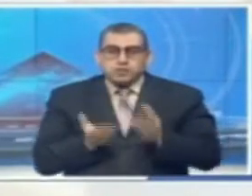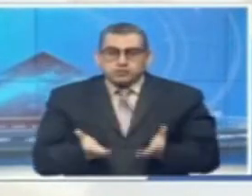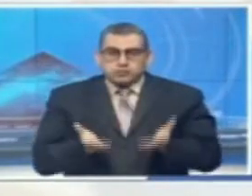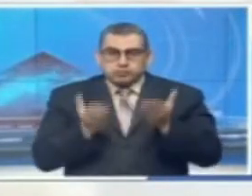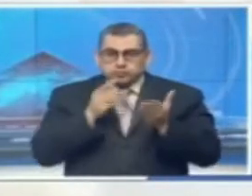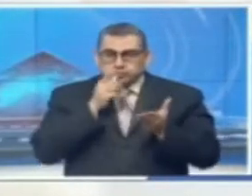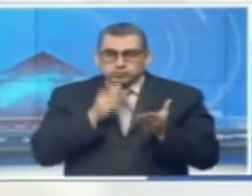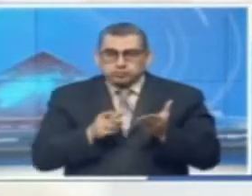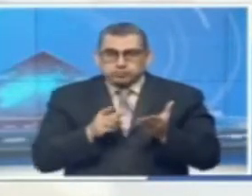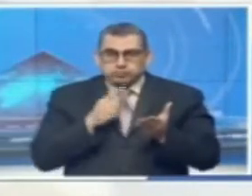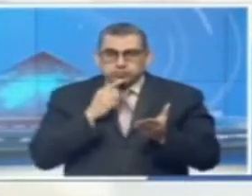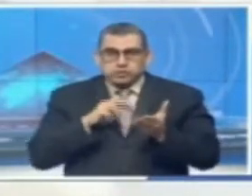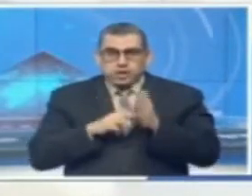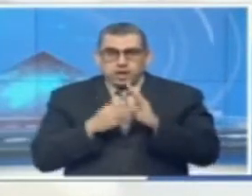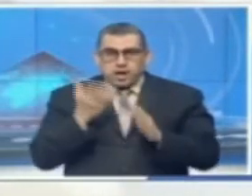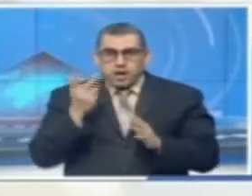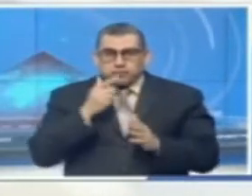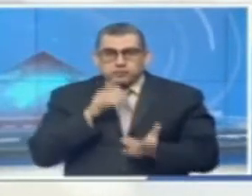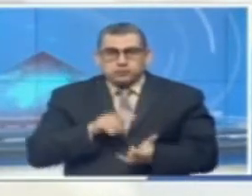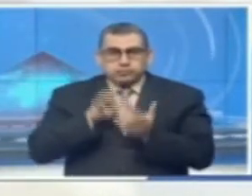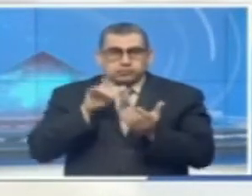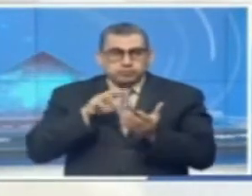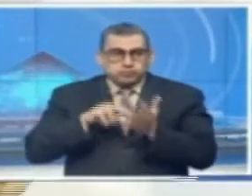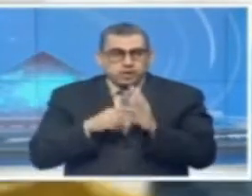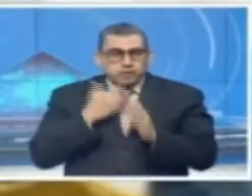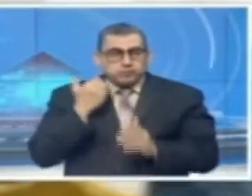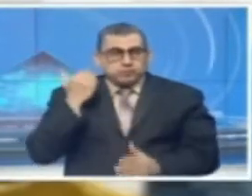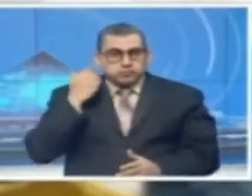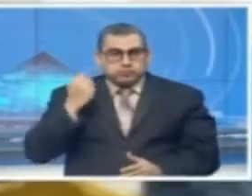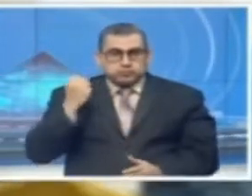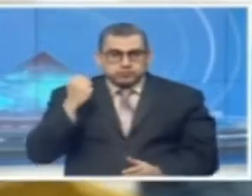بل كمان استئناف التصدير، وأيضا عندنا قدرات